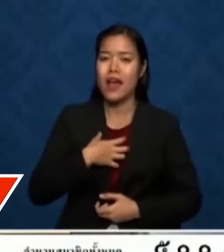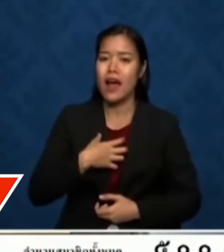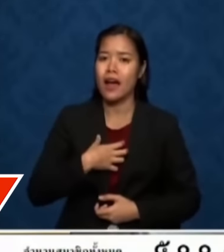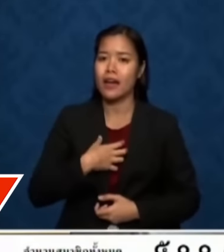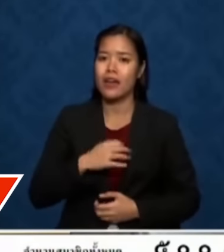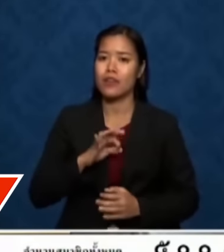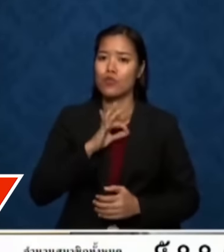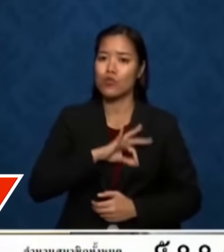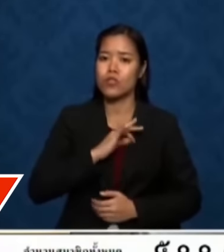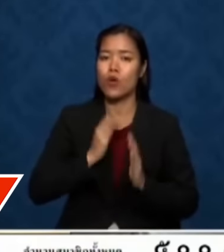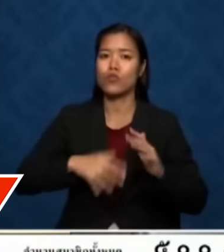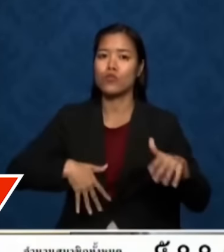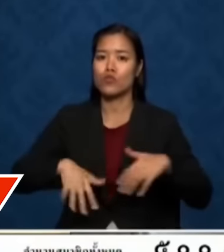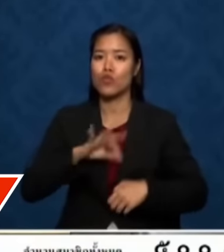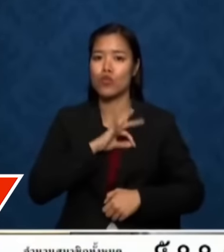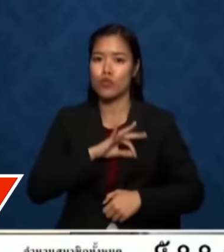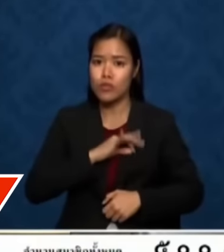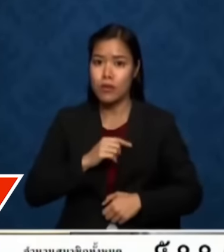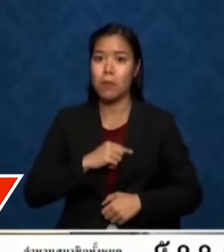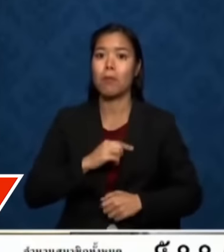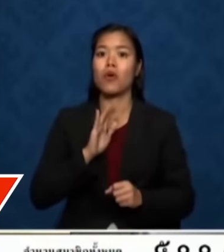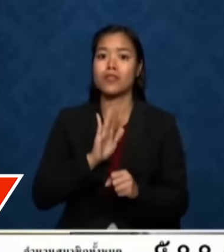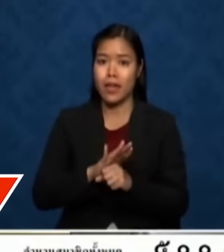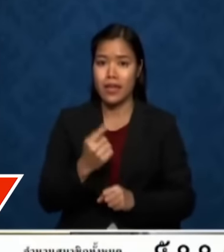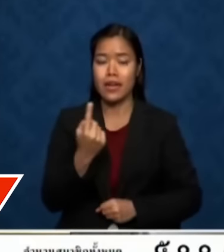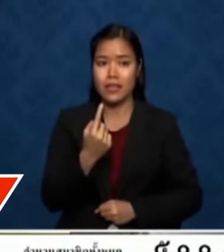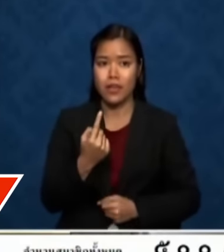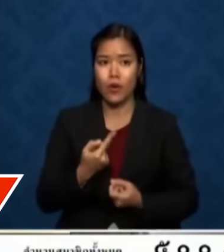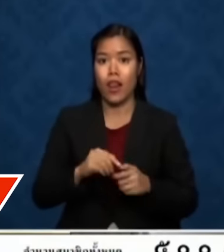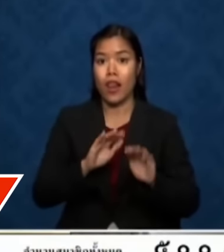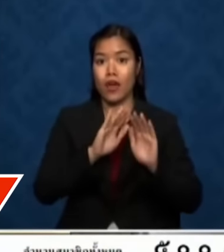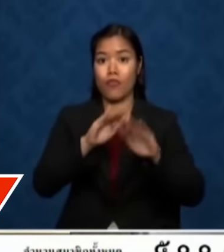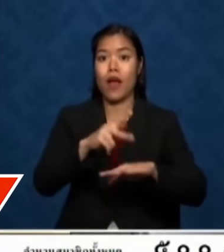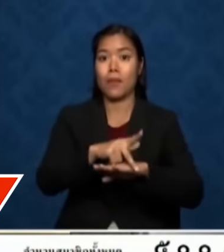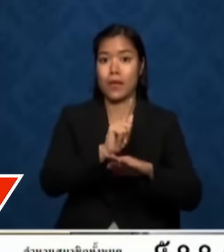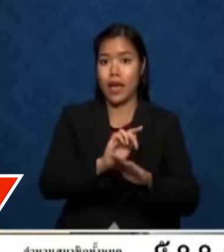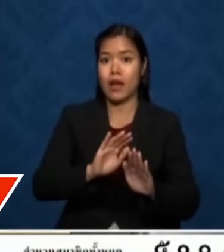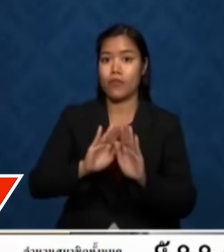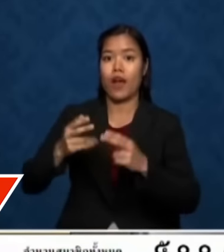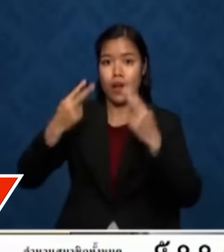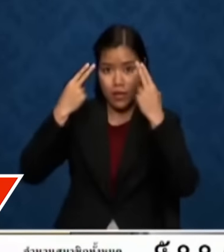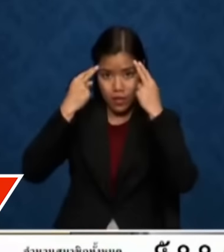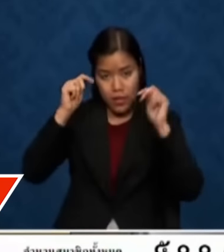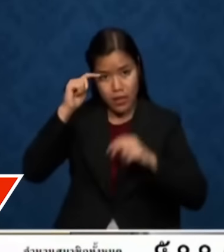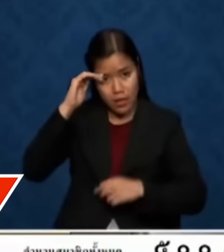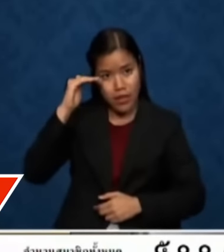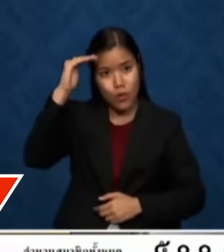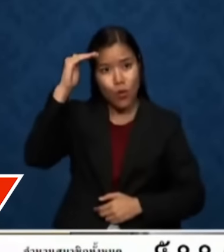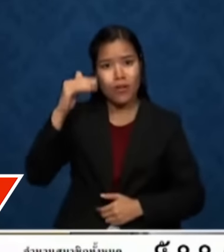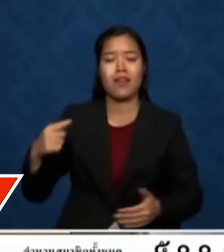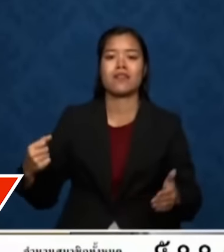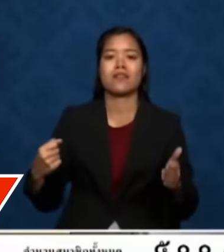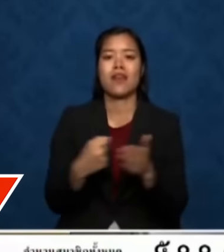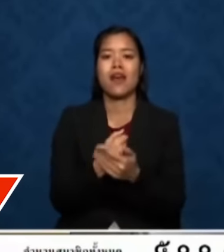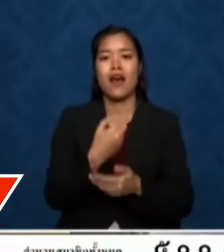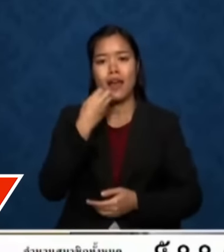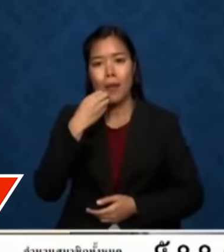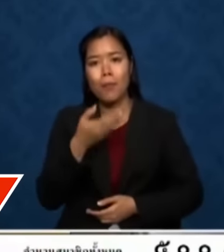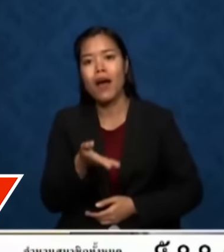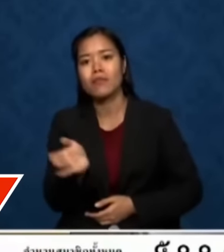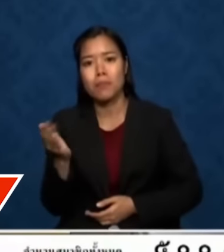ค่ะและเรียนท่านประธานผ่านไปยังนายกรัฐมนตรีนะคะน่าเสียดายที่ท่านกลับไปก่อนนะคะ